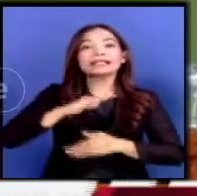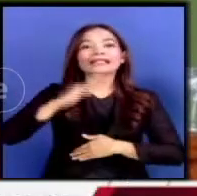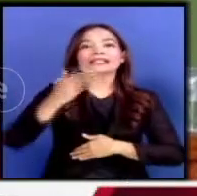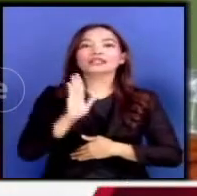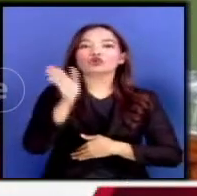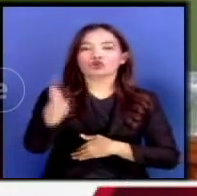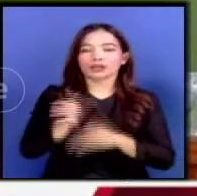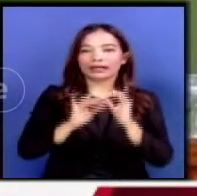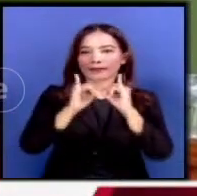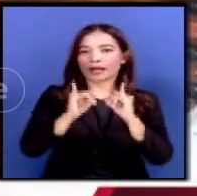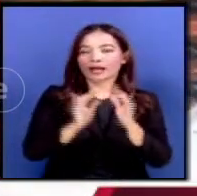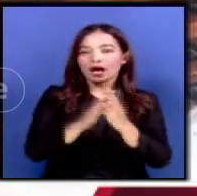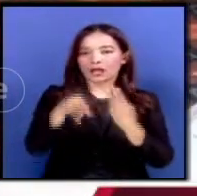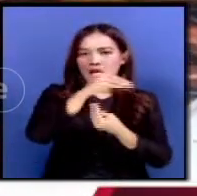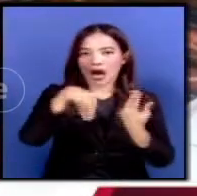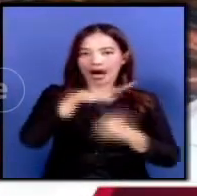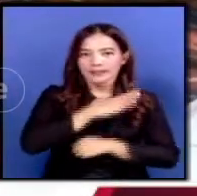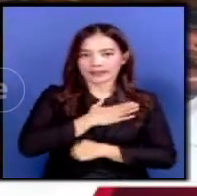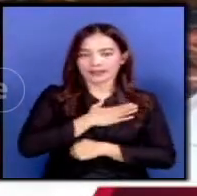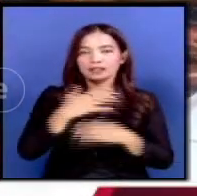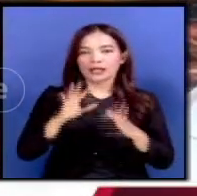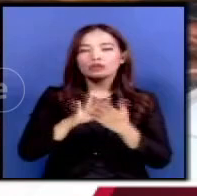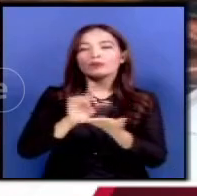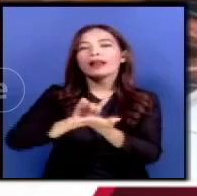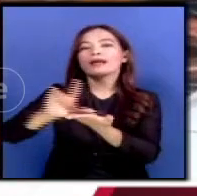Dari Majalengka, Jawa Barat, Ervan Septiawan,